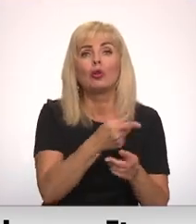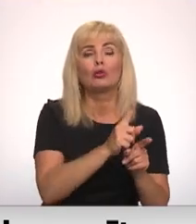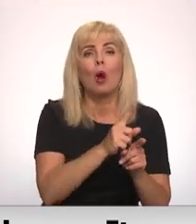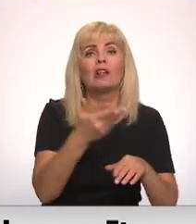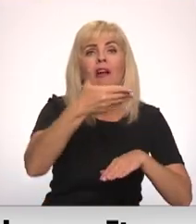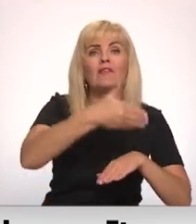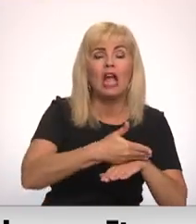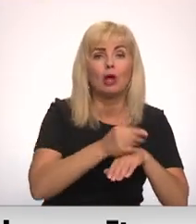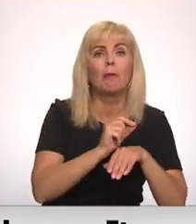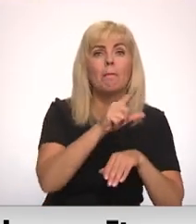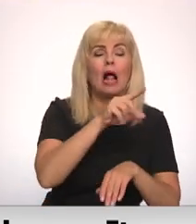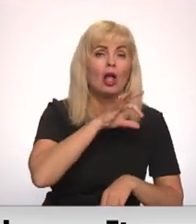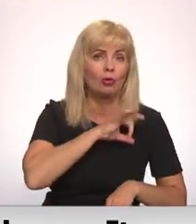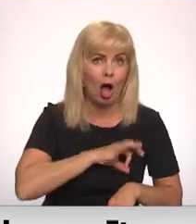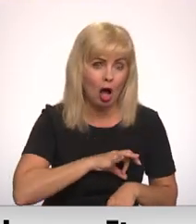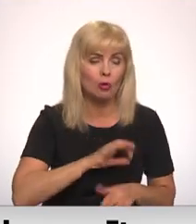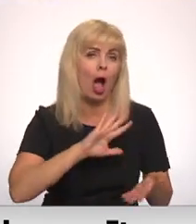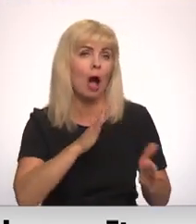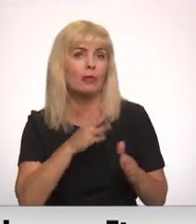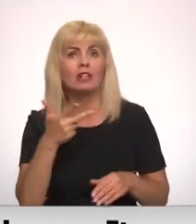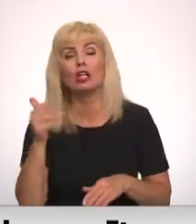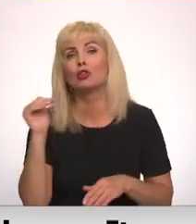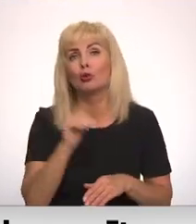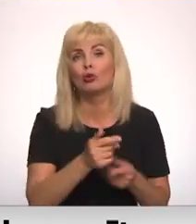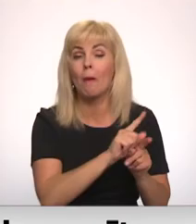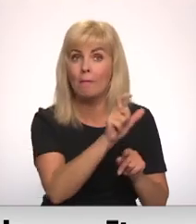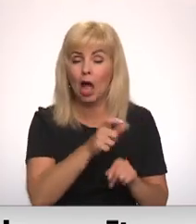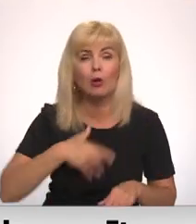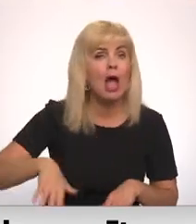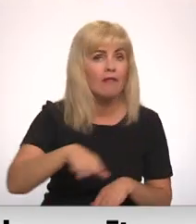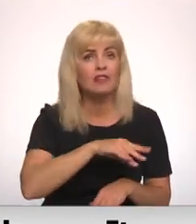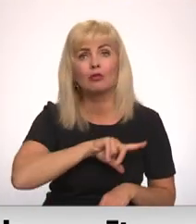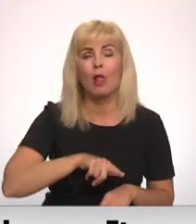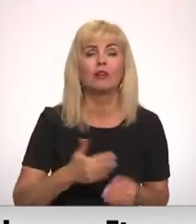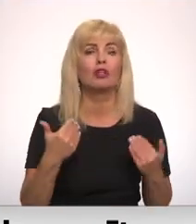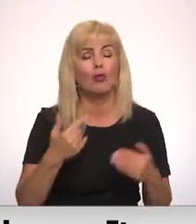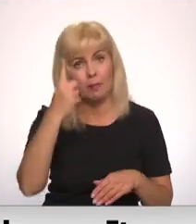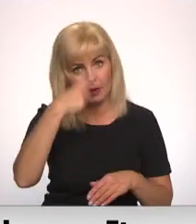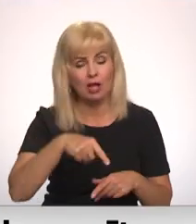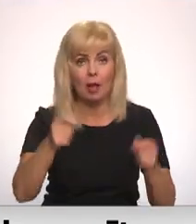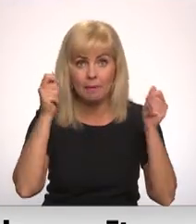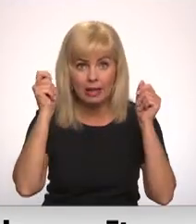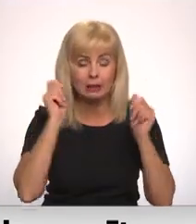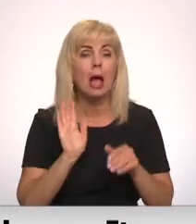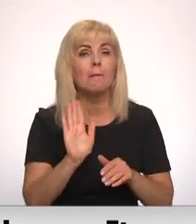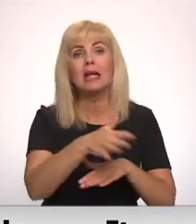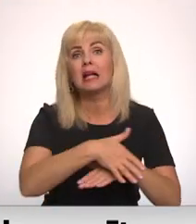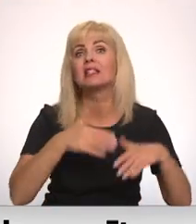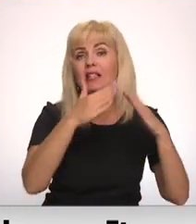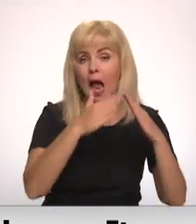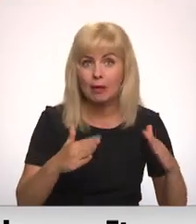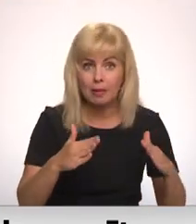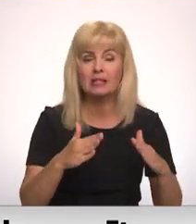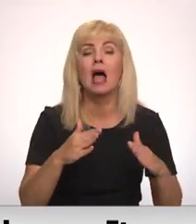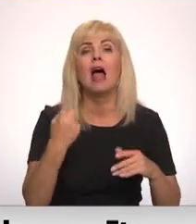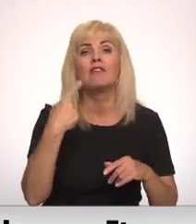un palielināt algas. To aptuveni 3000 pedagogu no visas Latvijas šodien prasīja piketā pie Saimas. Juris Bidzāns